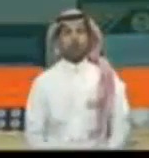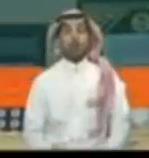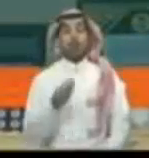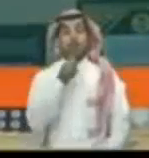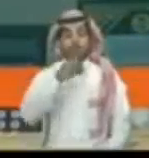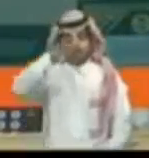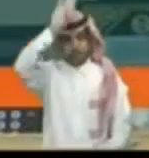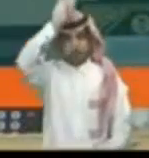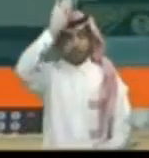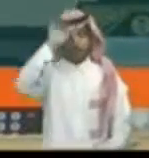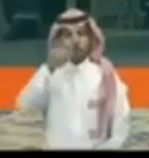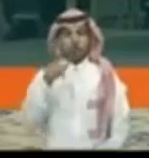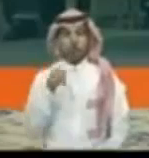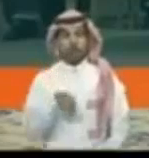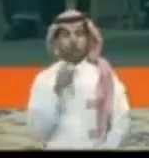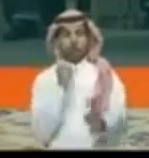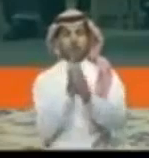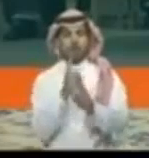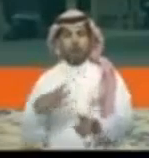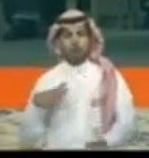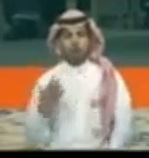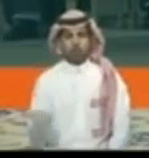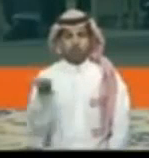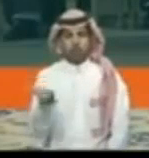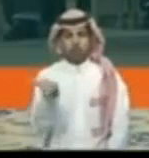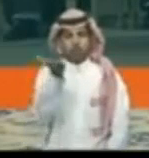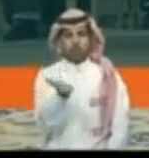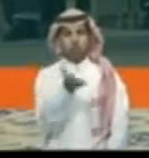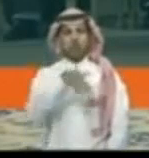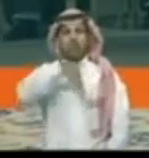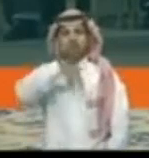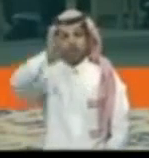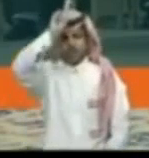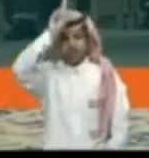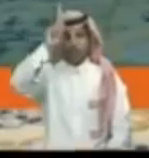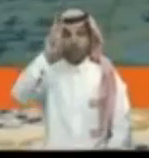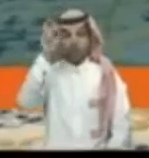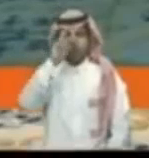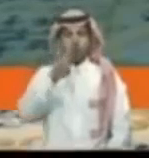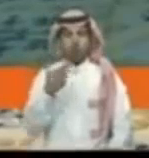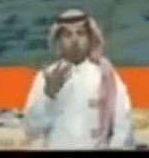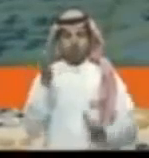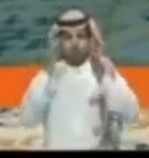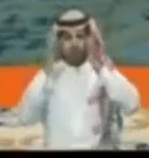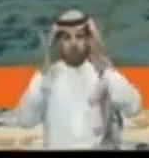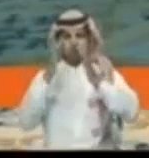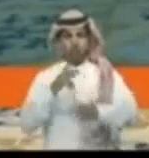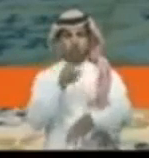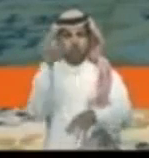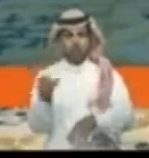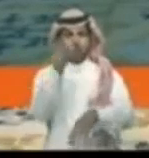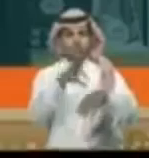خادم الحرمين الشريفين يستقبل أصحاب السمو الأمراء وسماحة المفتي العام والعلماء وجمع